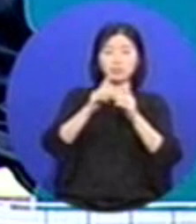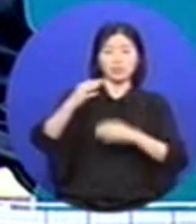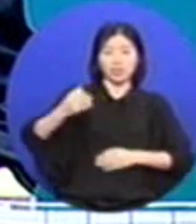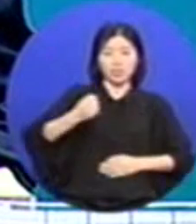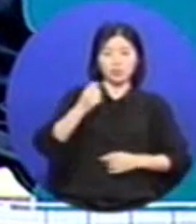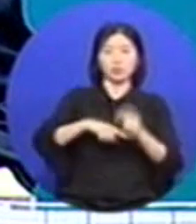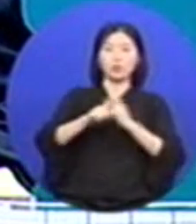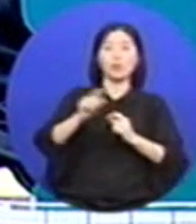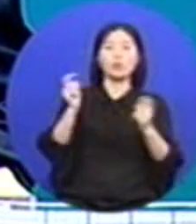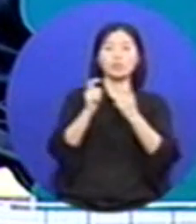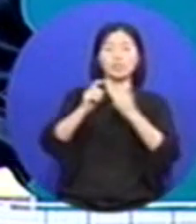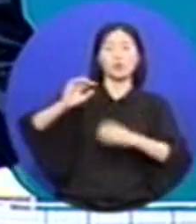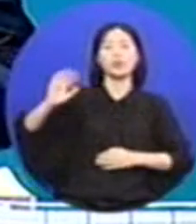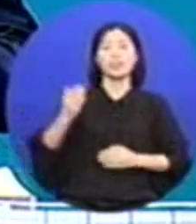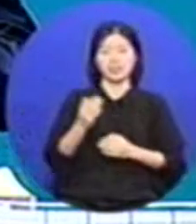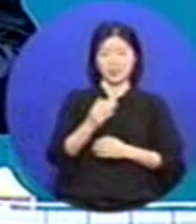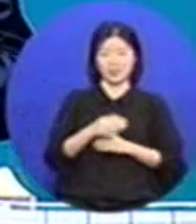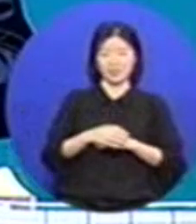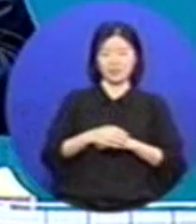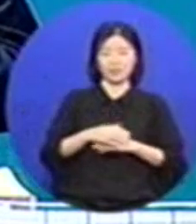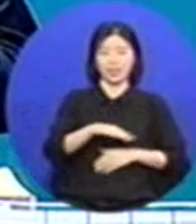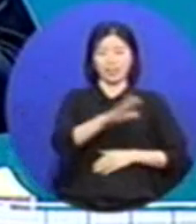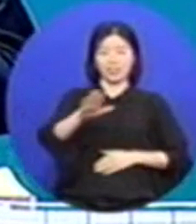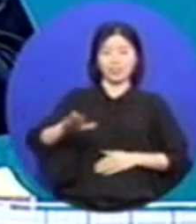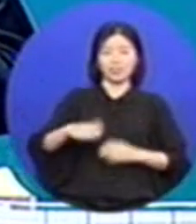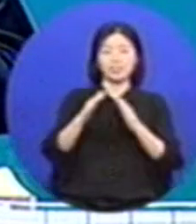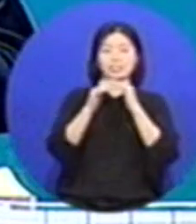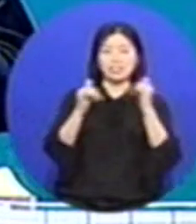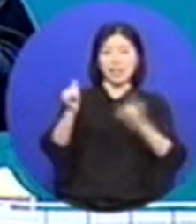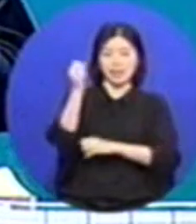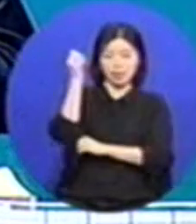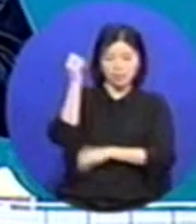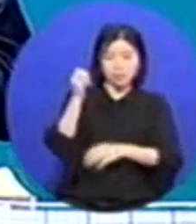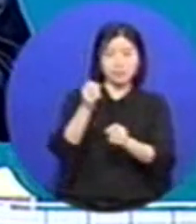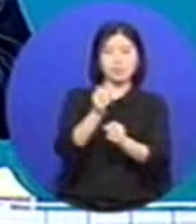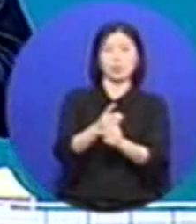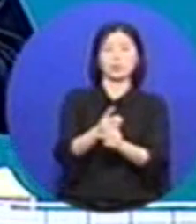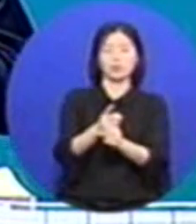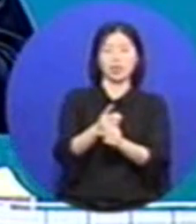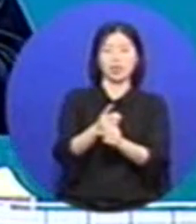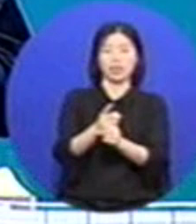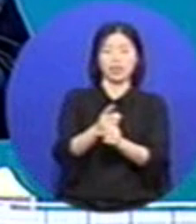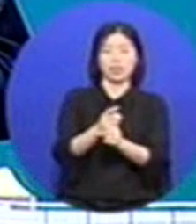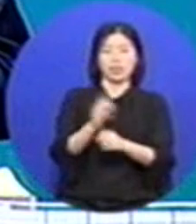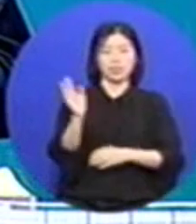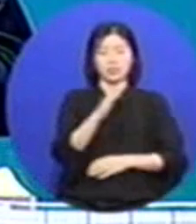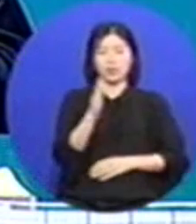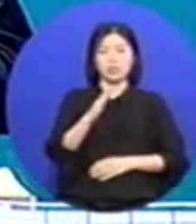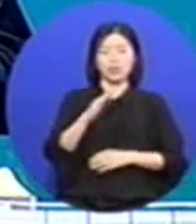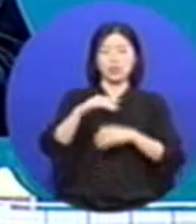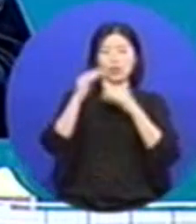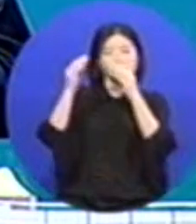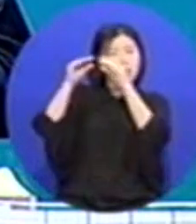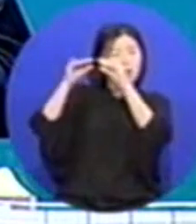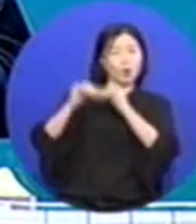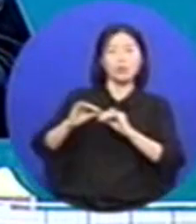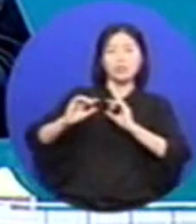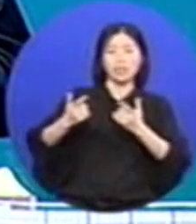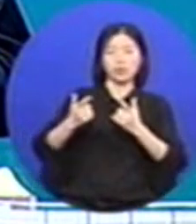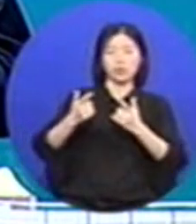버렸네요 이건 우리 사람의 본성에 전혀 어울리지도 않고 되어 지지도